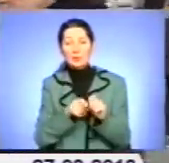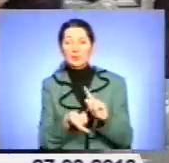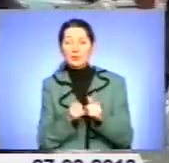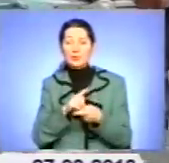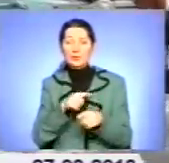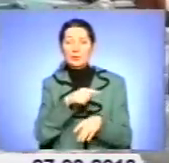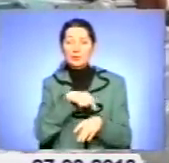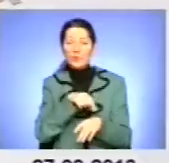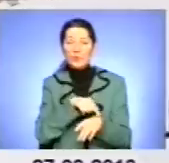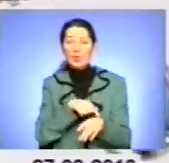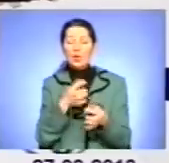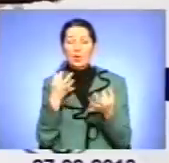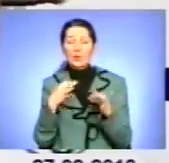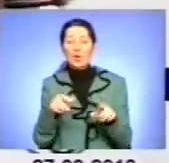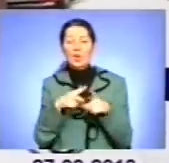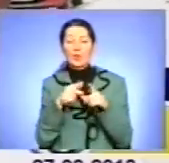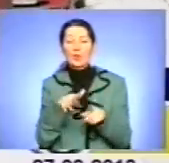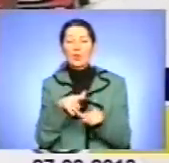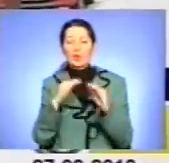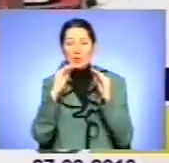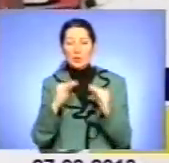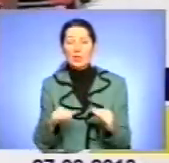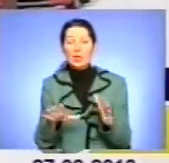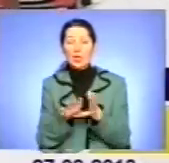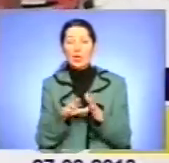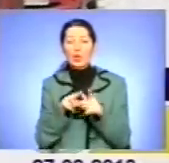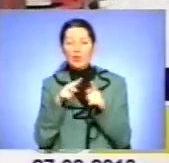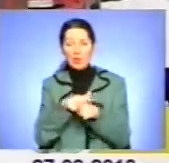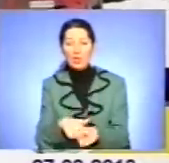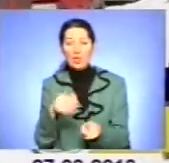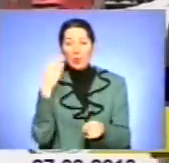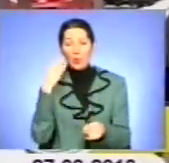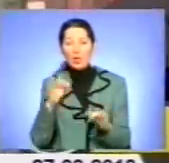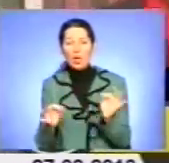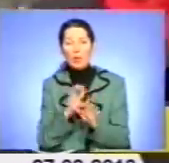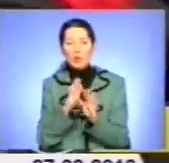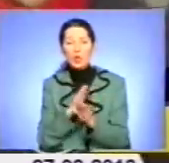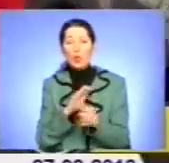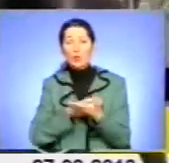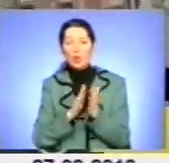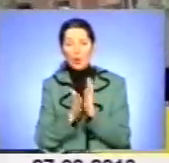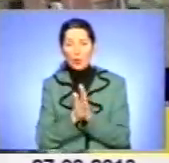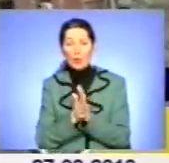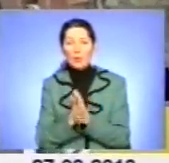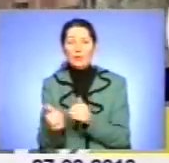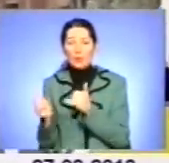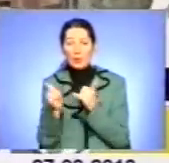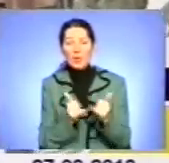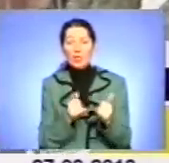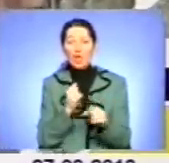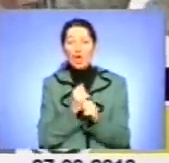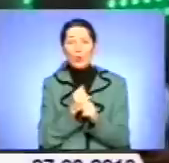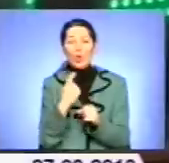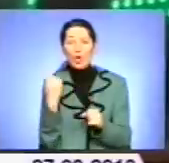знизити енергонавантаження і поліпшити екологічну обстановку, забезпечує стійку роботу єдиної енергосистеми